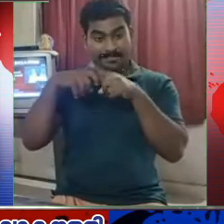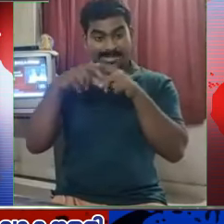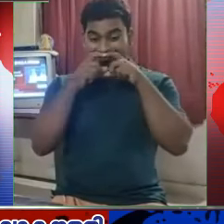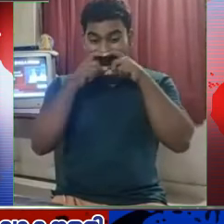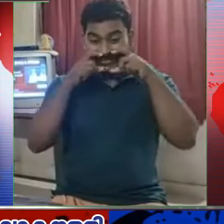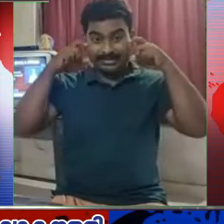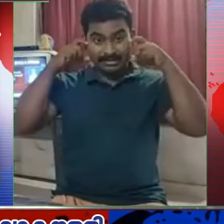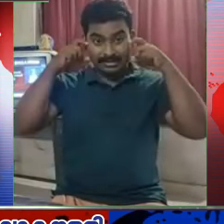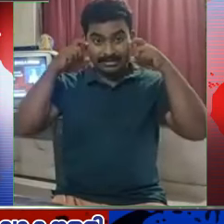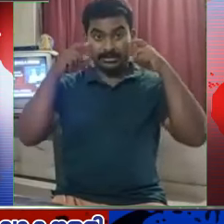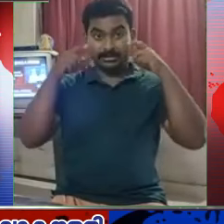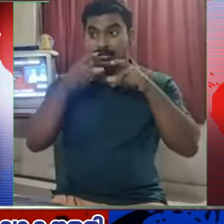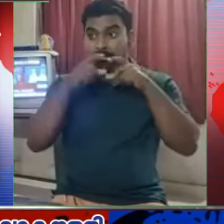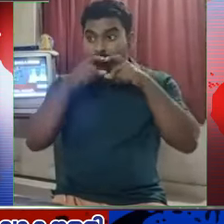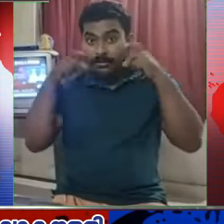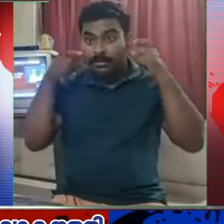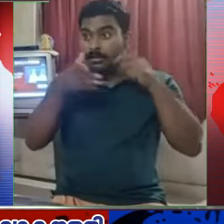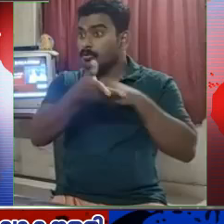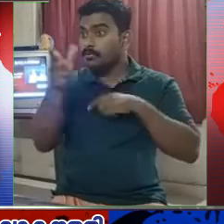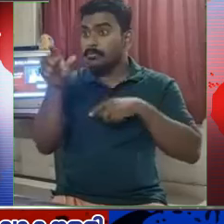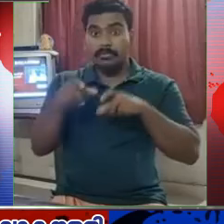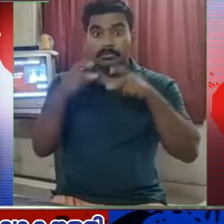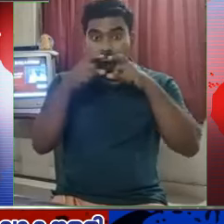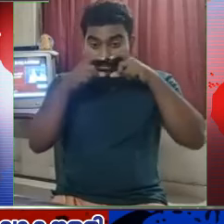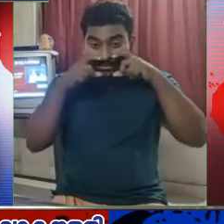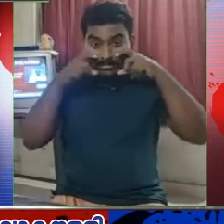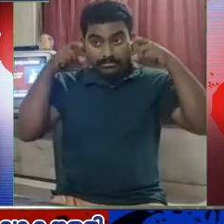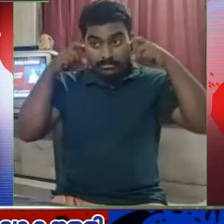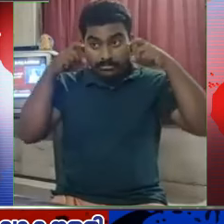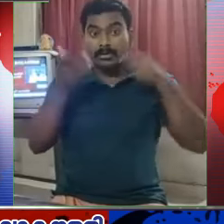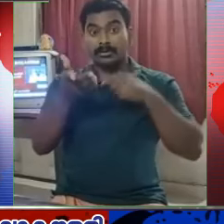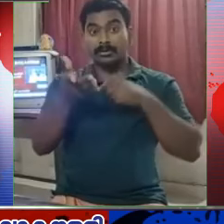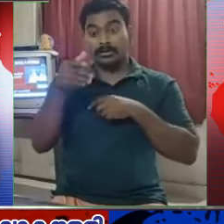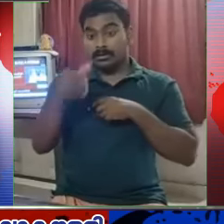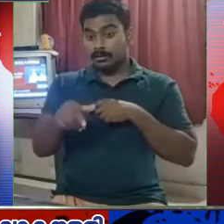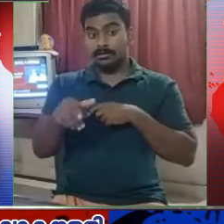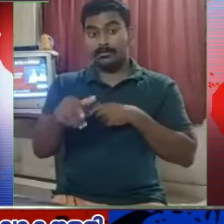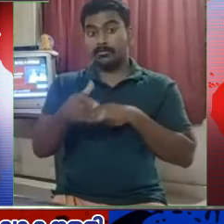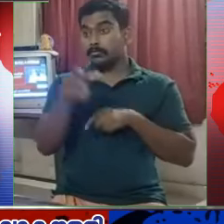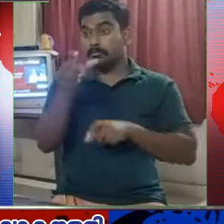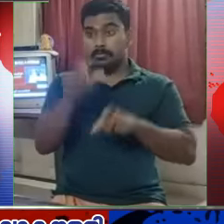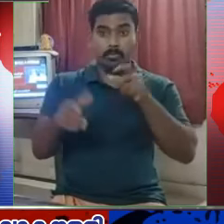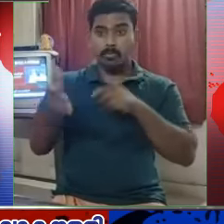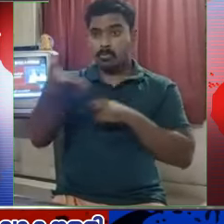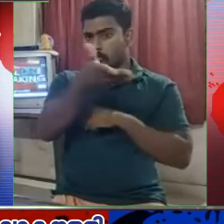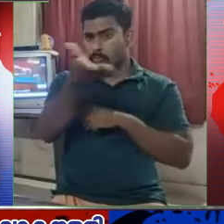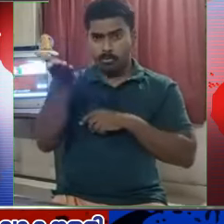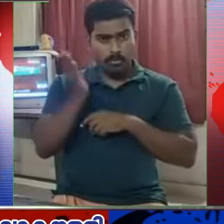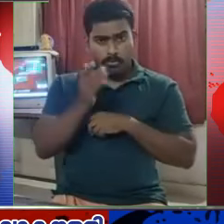അത് ലഭിക്കാനാവശ്യമായ ക്രമീകരണം എല്ലാ തലത്തിലും വേണ്ടതായിട്ടുണ്ട്.